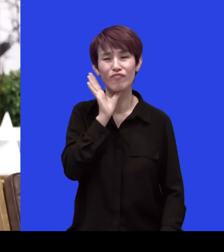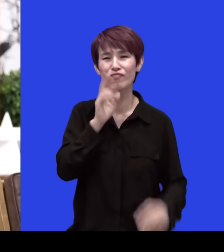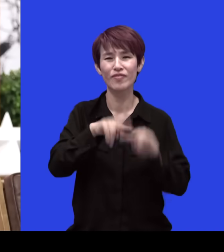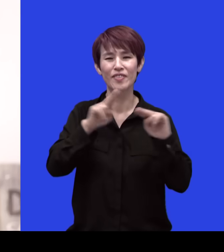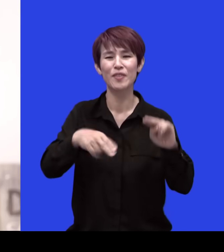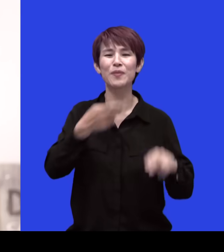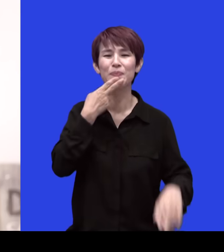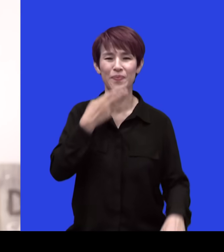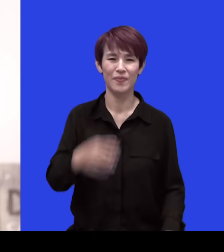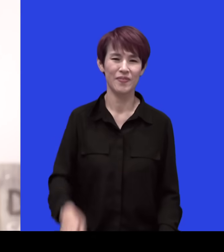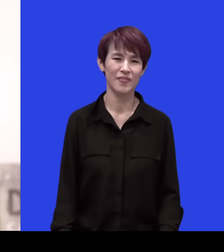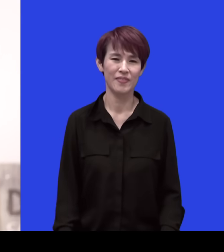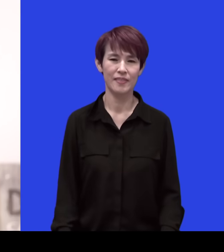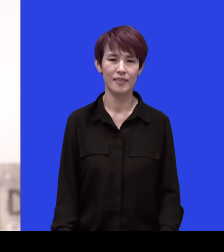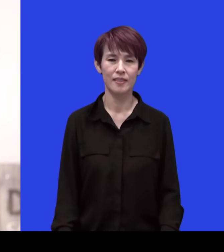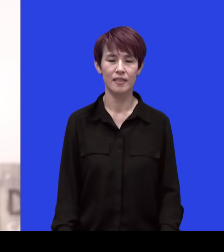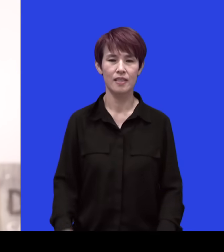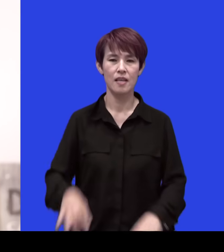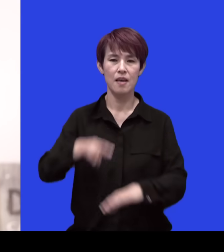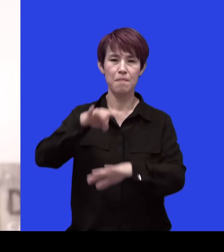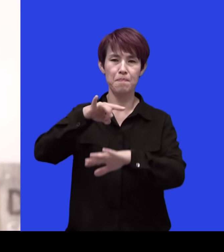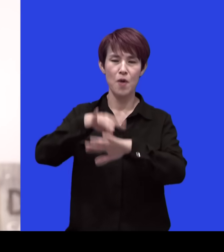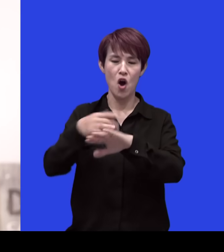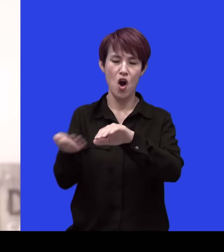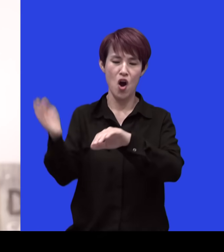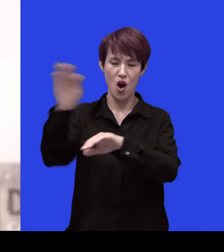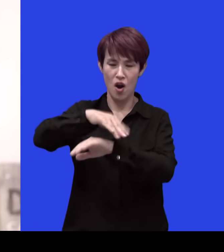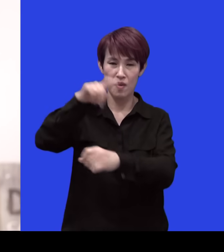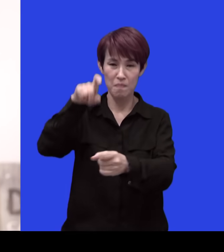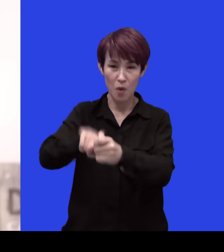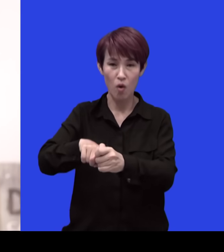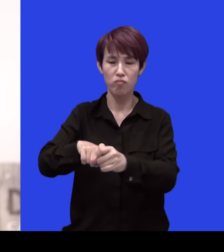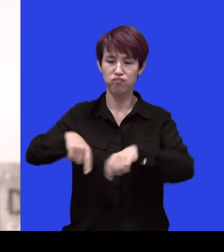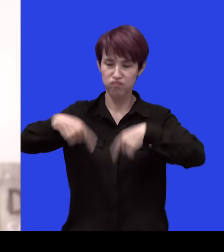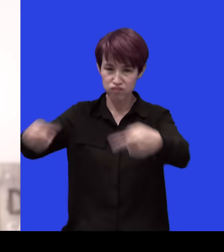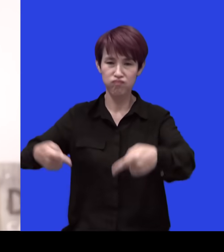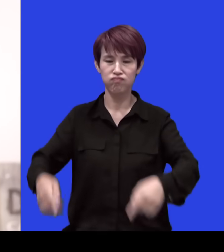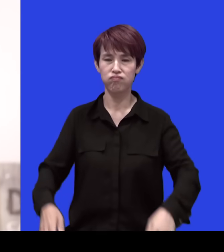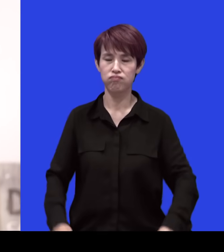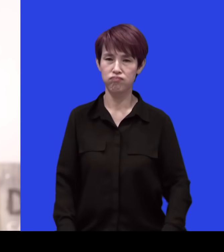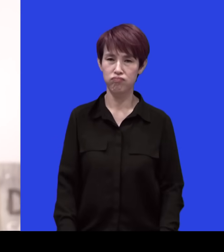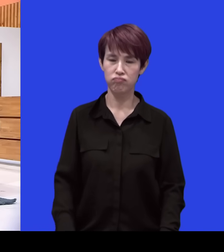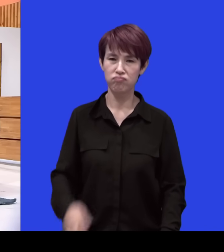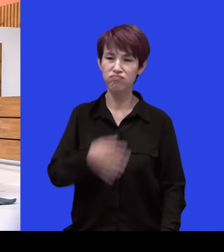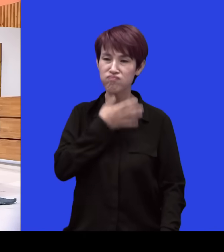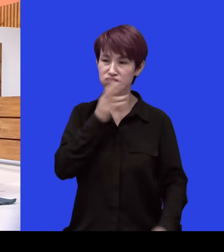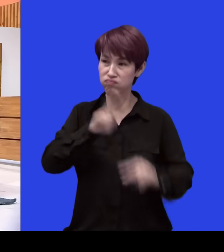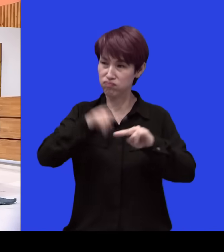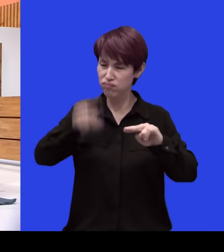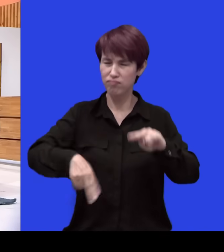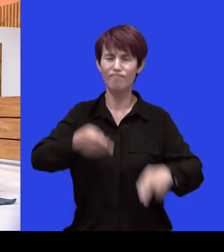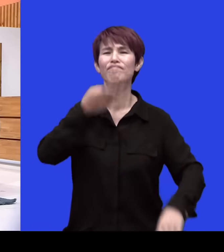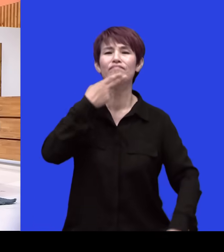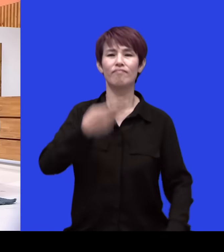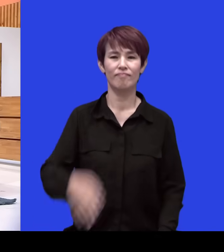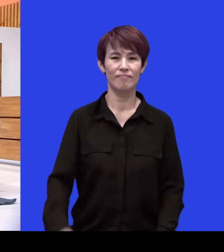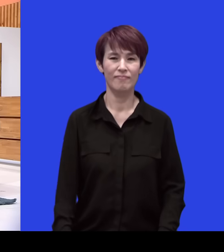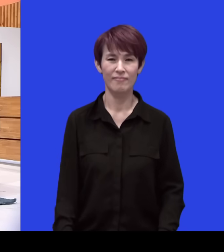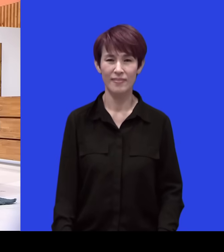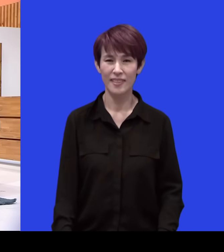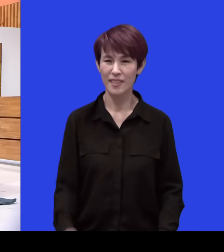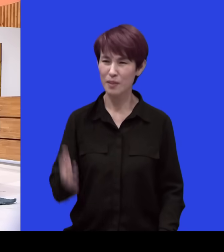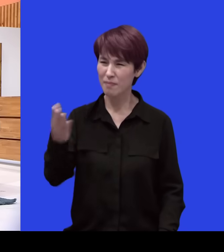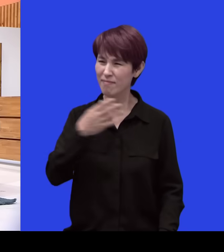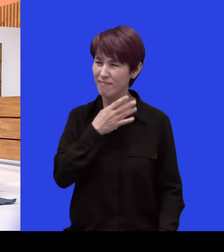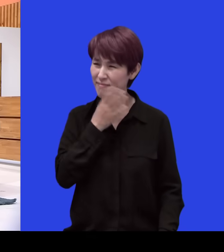없냐 그러니까 예. 뼈를 묻으라고 갔는데 무슨 정년이냐 자아자가 달라지더라고요. 그래서 좀 이제 나이 드시면